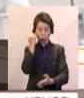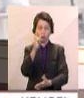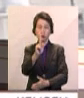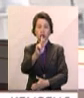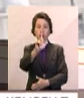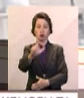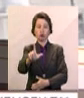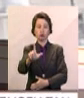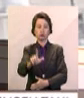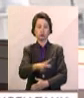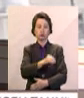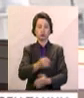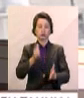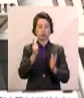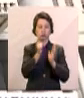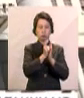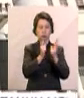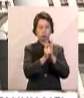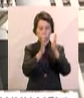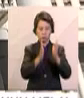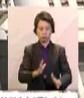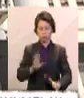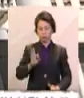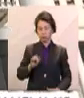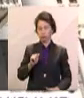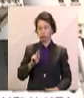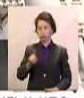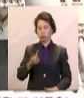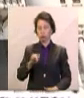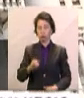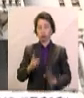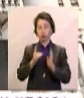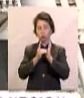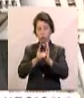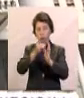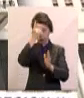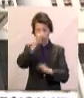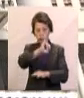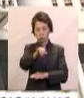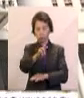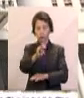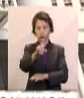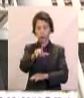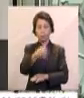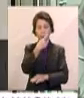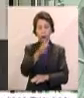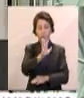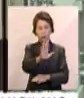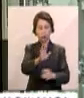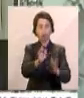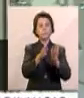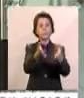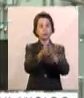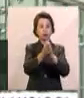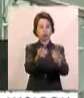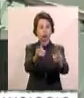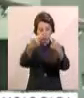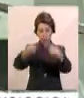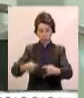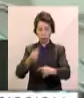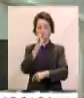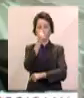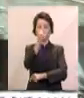Wan Fadilah Nur. Peguam Muhammad Fauzi Abdul Samad yang mewakili Datuk Seri Jamal memaklumkan mereka diminta hadir semula